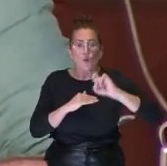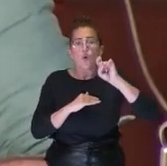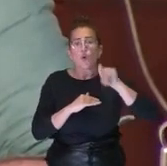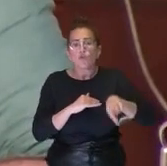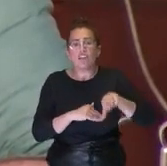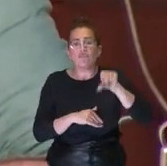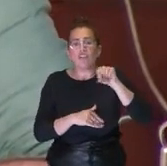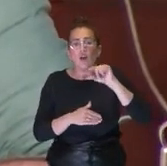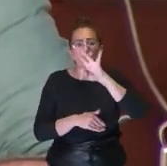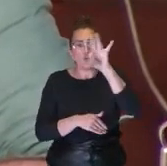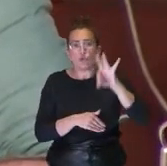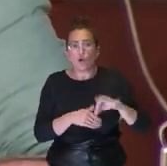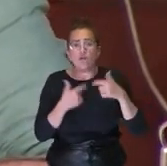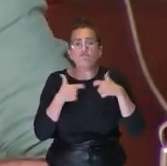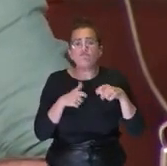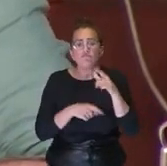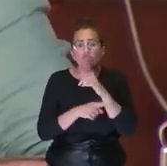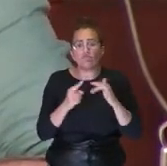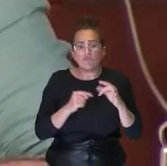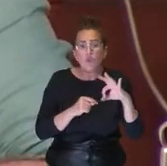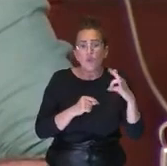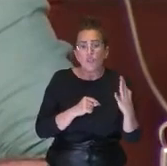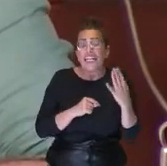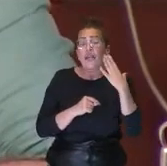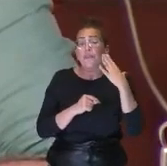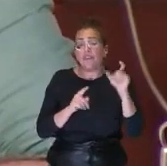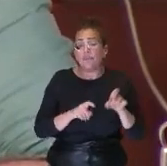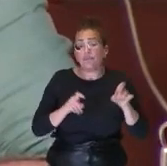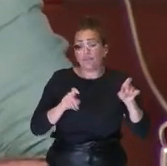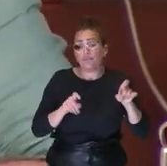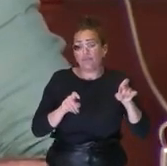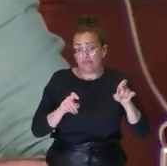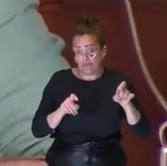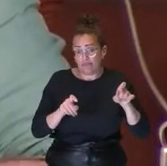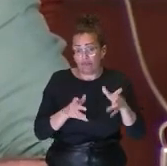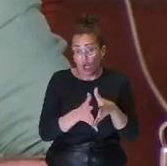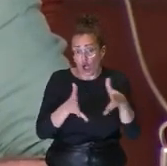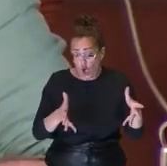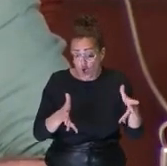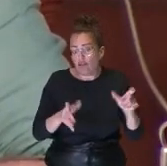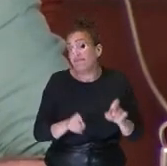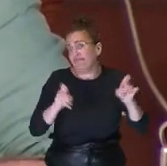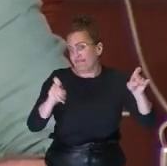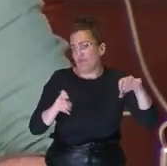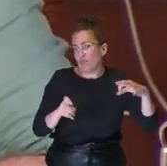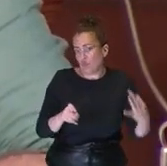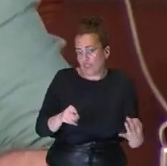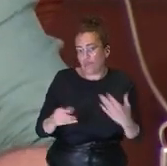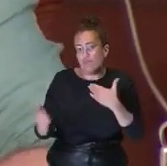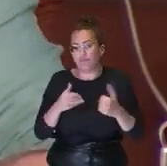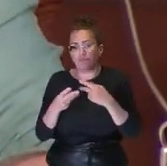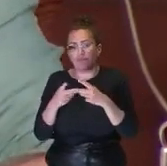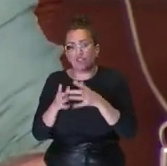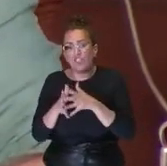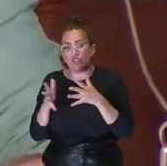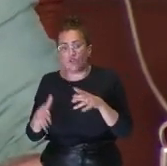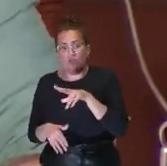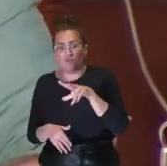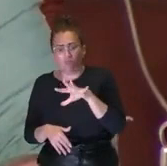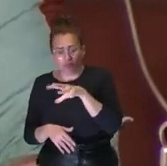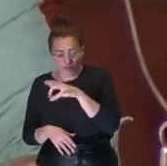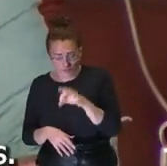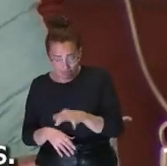partir de 1000 mètres carrés, il faudra rajouter 40% de locatifs sociaux, contre 35% aujourd'hui dans la majorité de la ville, à partir de 2000 mètres carrés de surface de